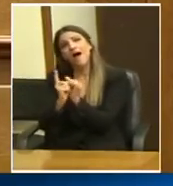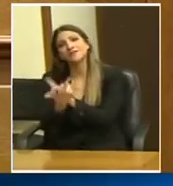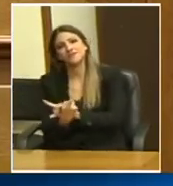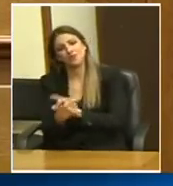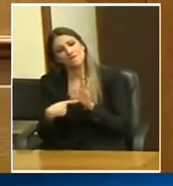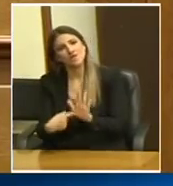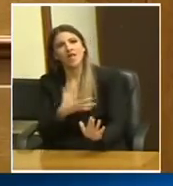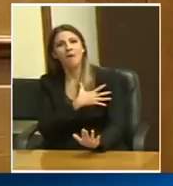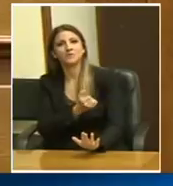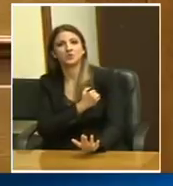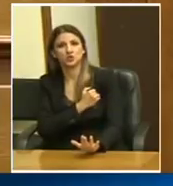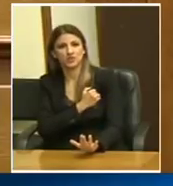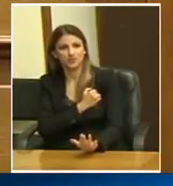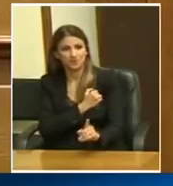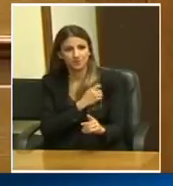Παράδοξο δεύτερο. Υπουργέ,